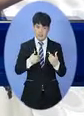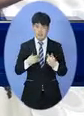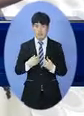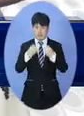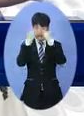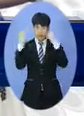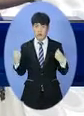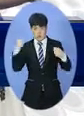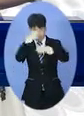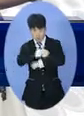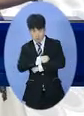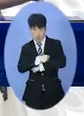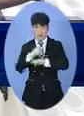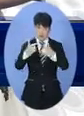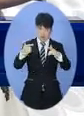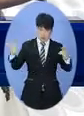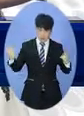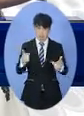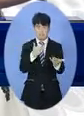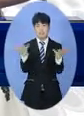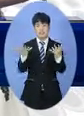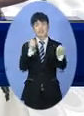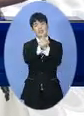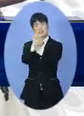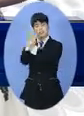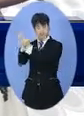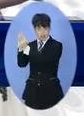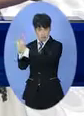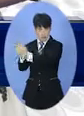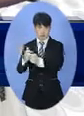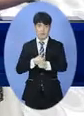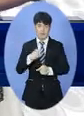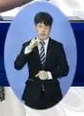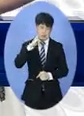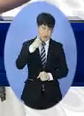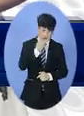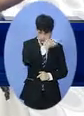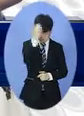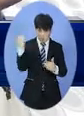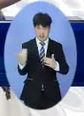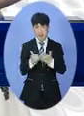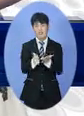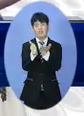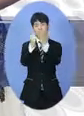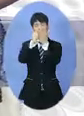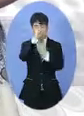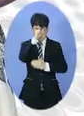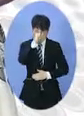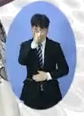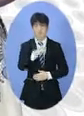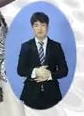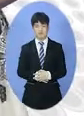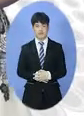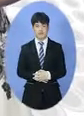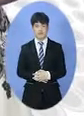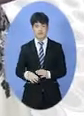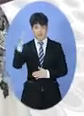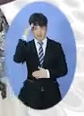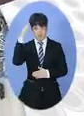청소년들이 다양한 직업인의 모습에서 자신들의 롤모델을 발견해서 아름답게 성장했으면 좋겠습니다.